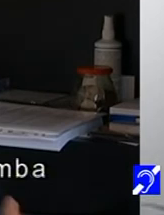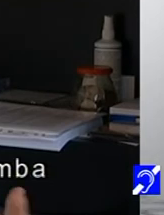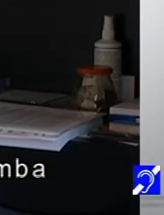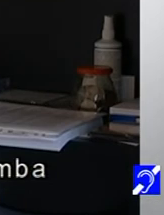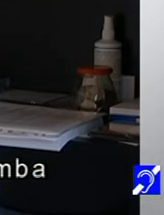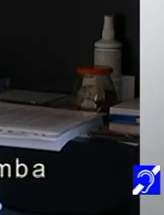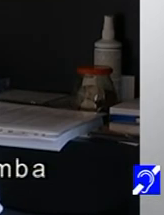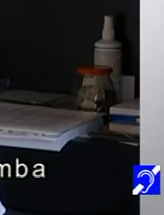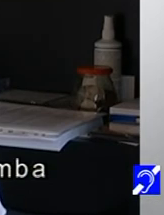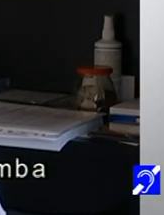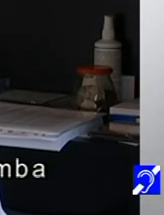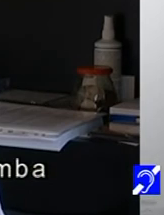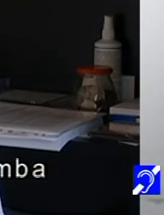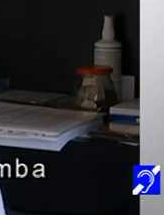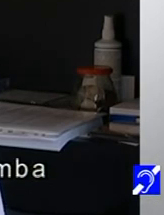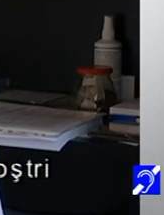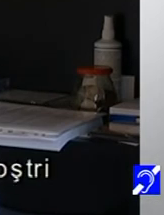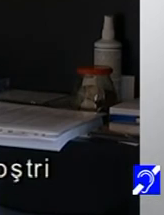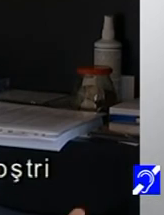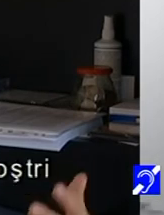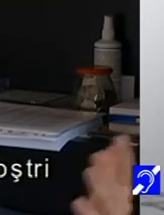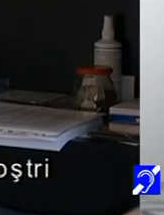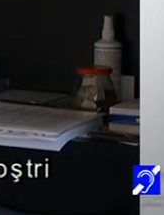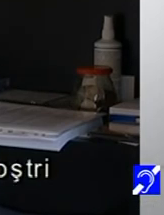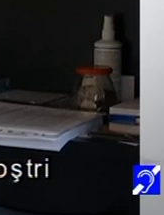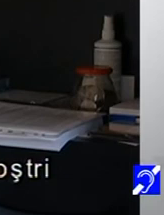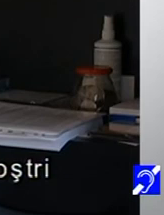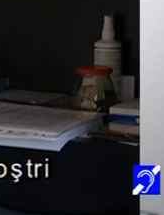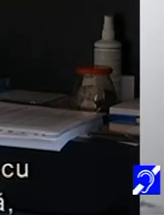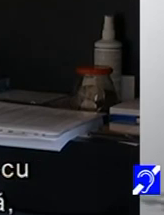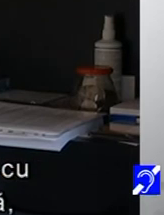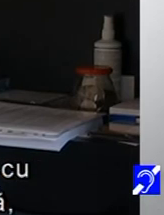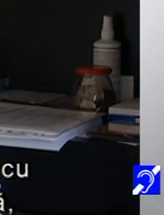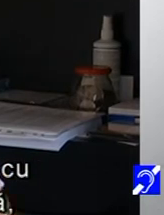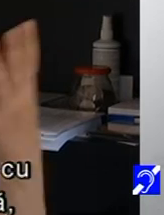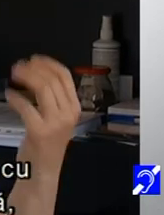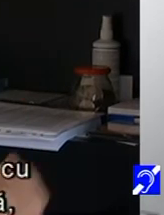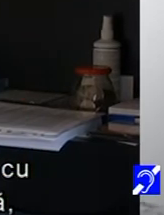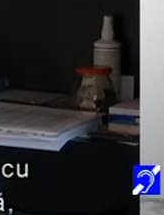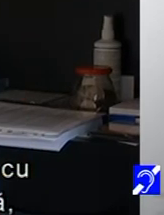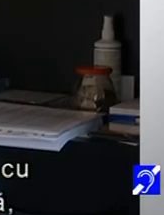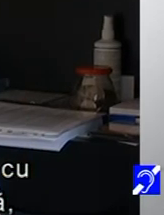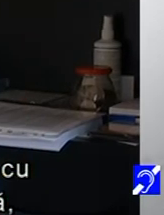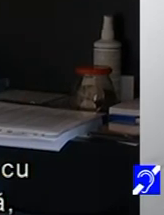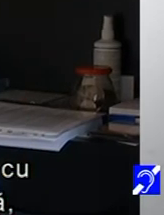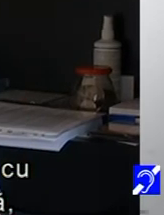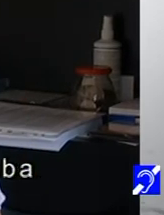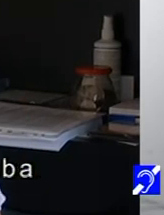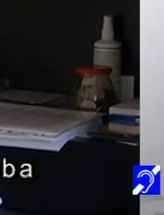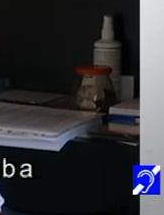ja, das ist alles ist in deutscher Sprache. Deswegen kommen halt weniger als für die rumänische Abteilung oder für, weiß ich nicht, englische